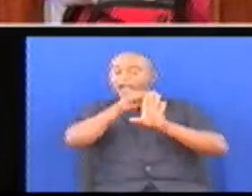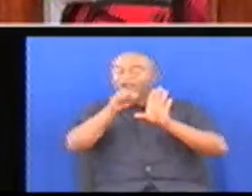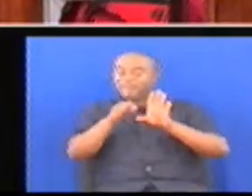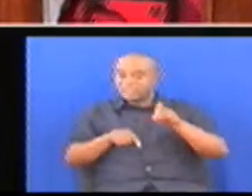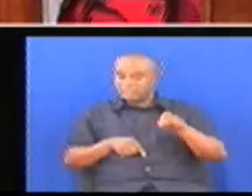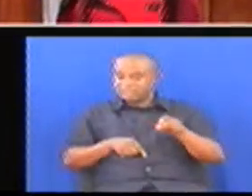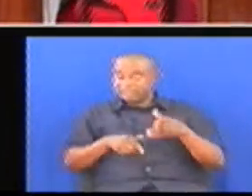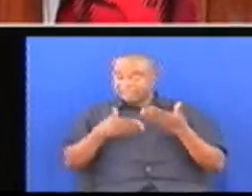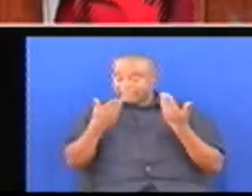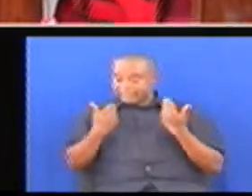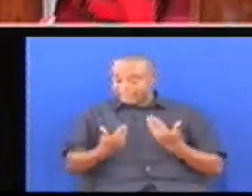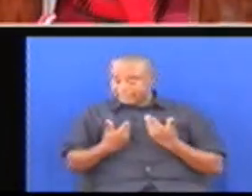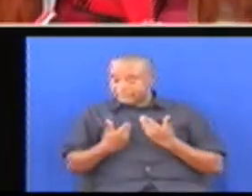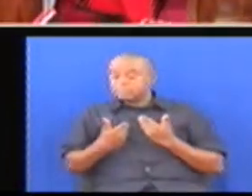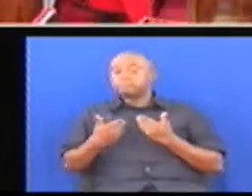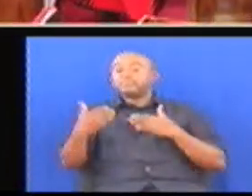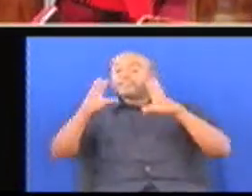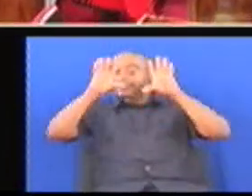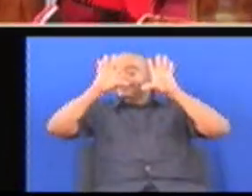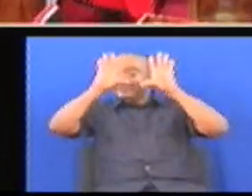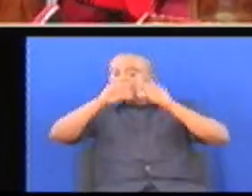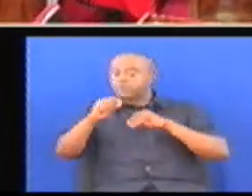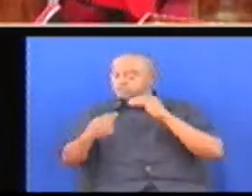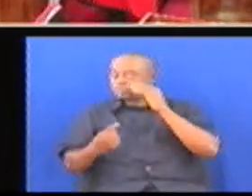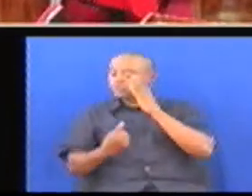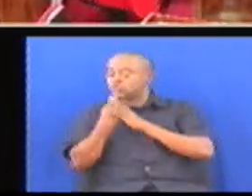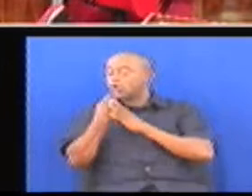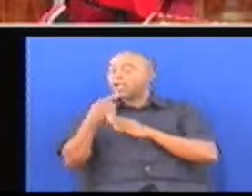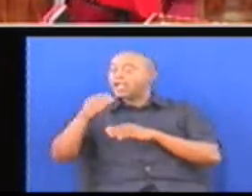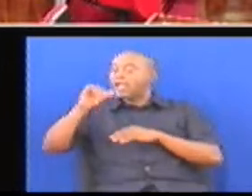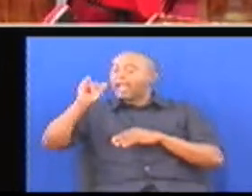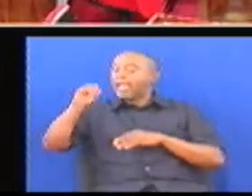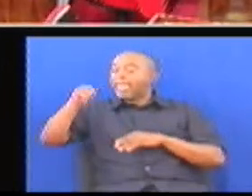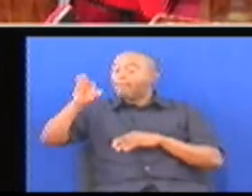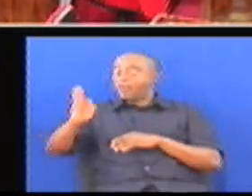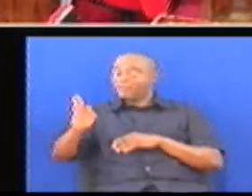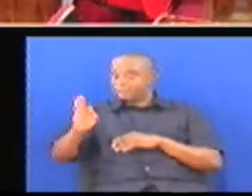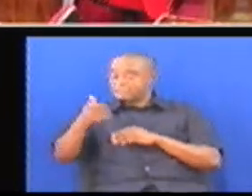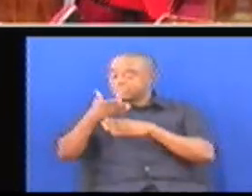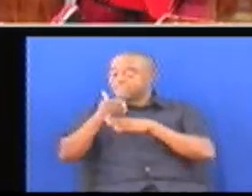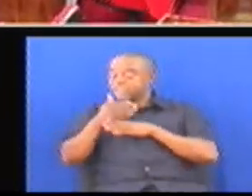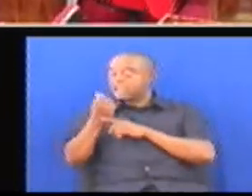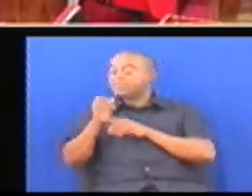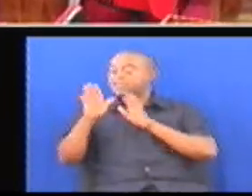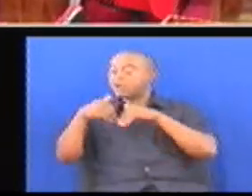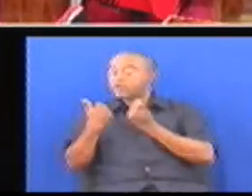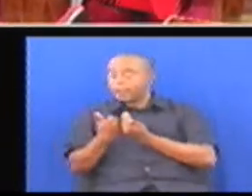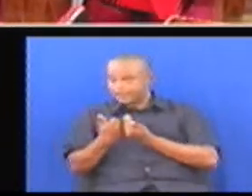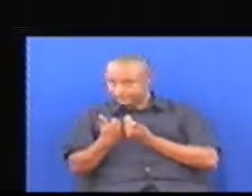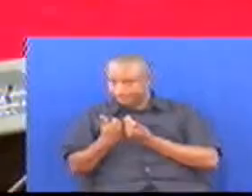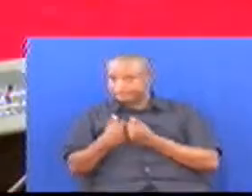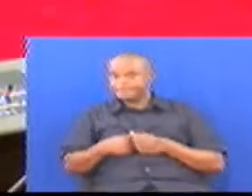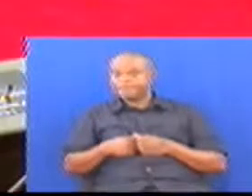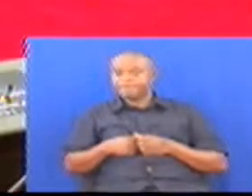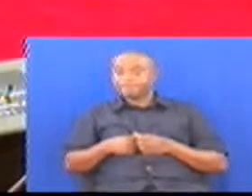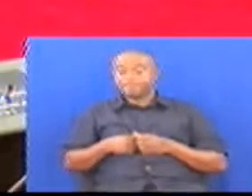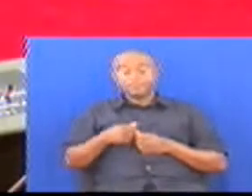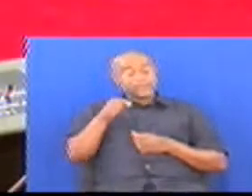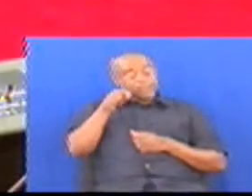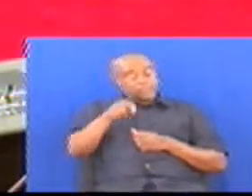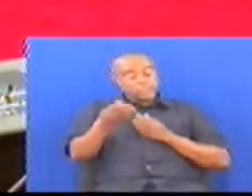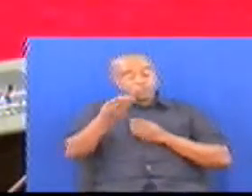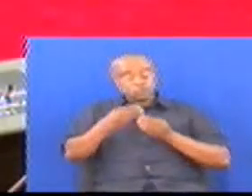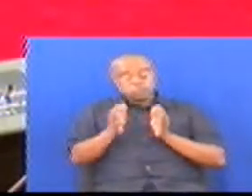taarifa ya IMF ya mwaka 2019. Aidha, ukuaji wa uchumi wa taifa